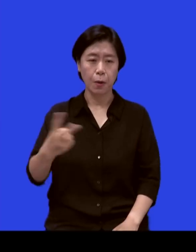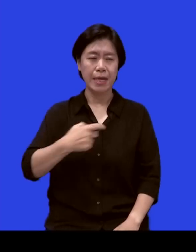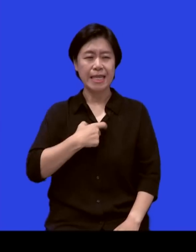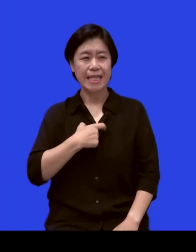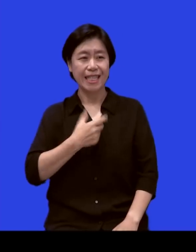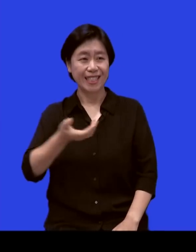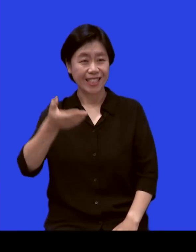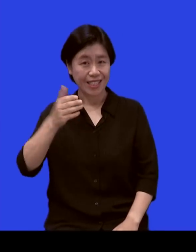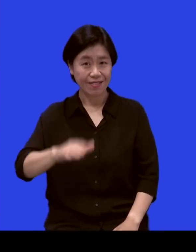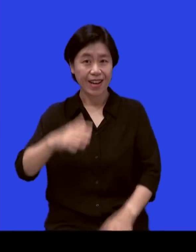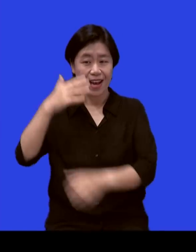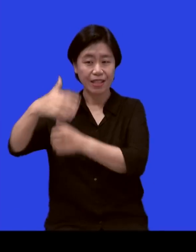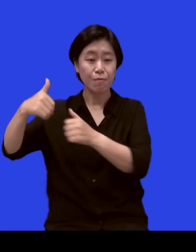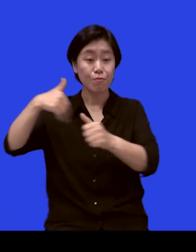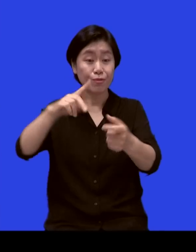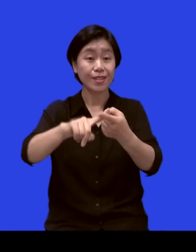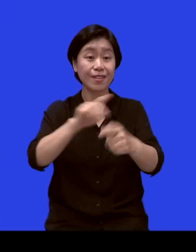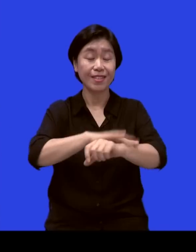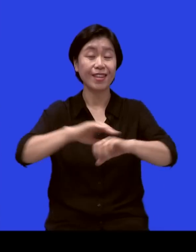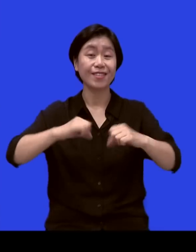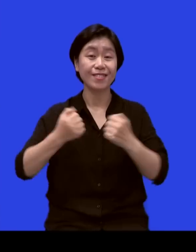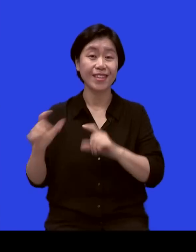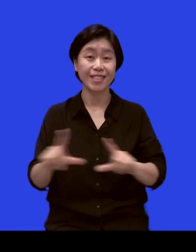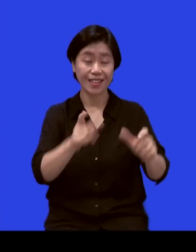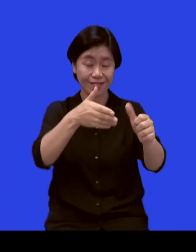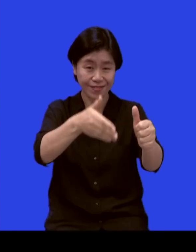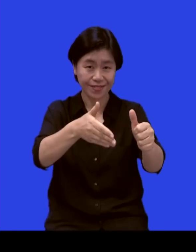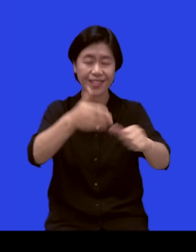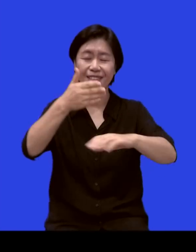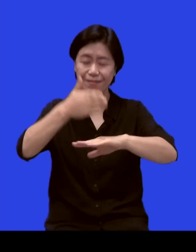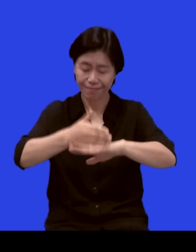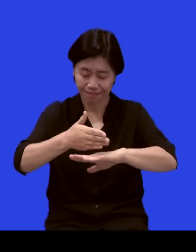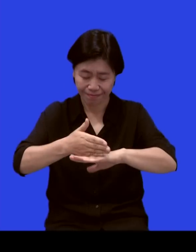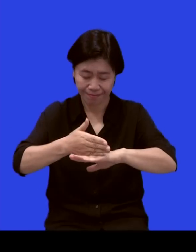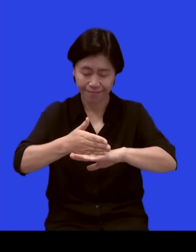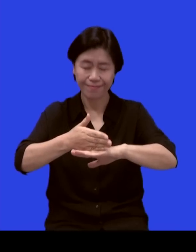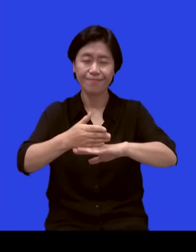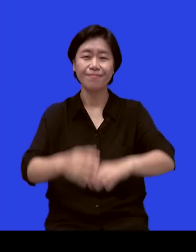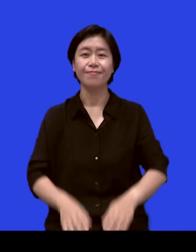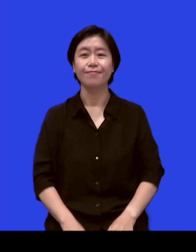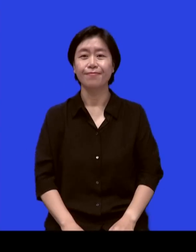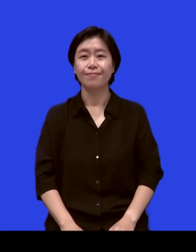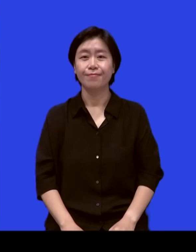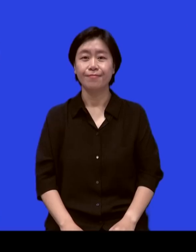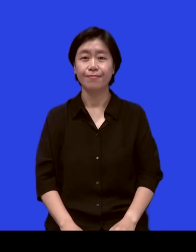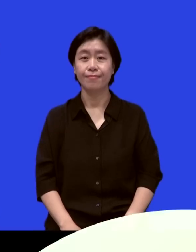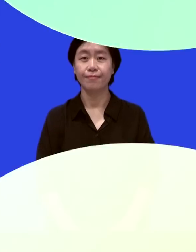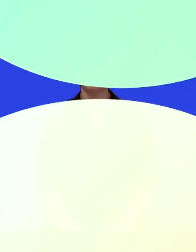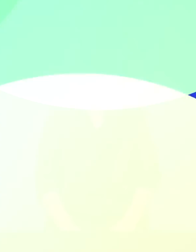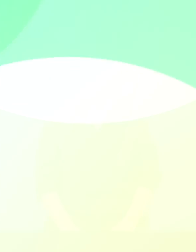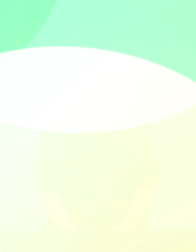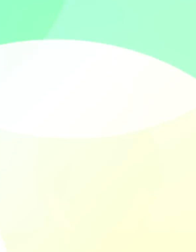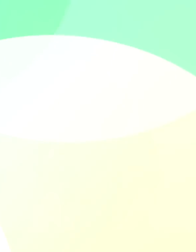쓰임받는 대표님을 저희도 열심히 응원하겠습니다. 아유, 감사합니다. 오늘 귀한 가정 나누셔서 고맙습니다. 아유, 감사합니다. 감사합니다. 네, 감사합니다.